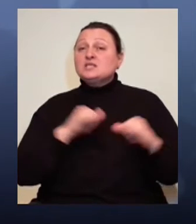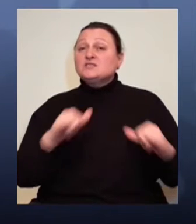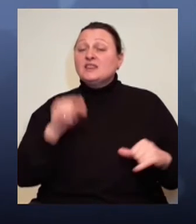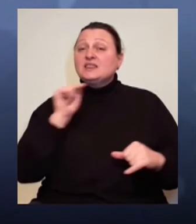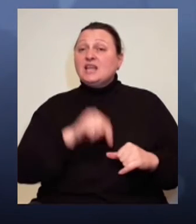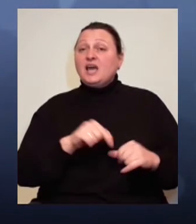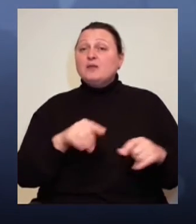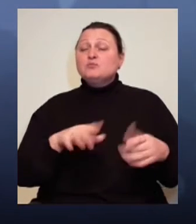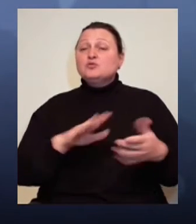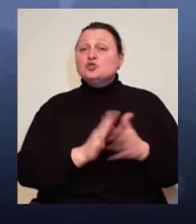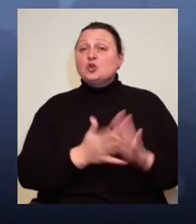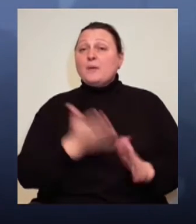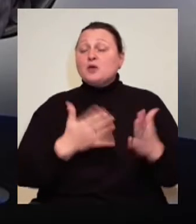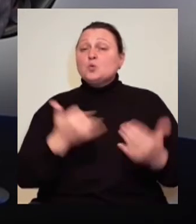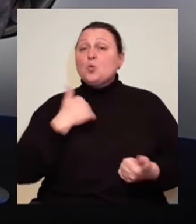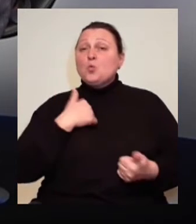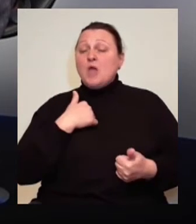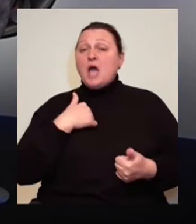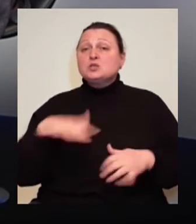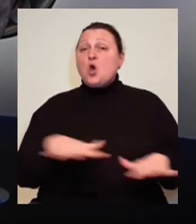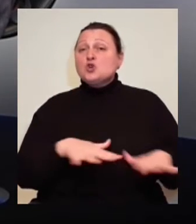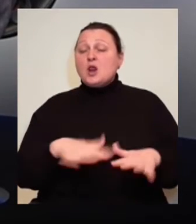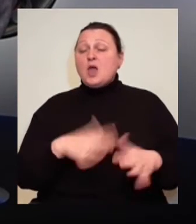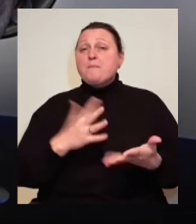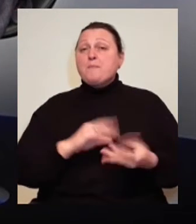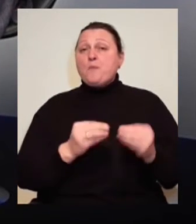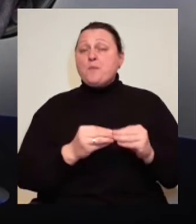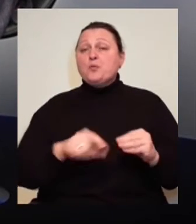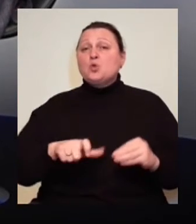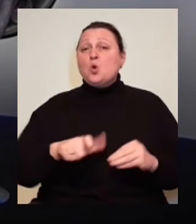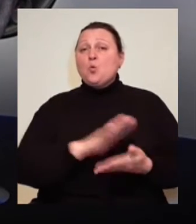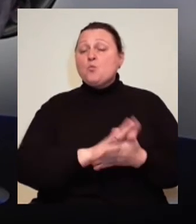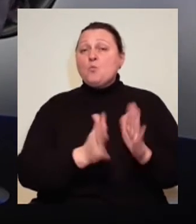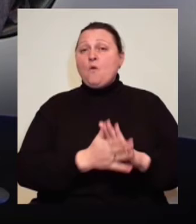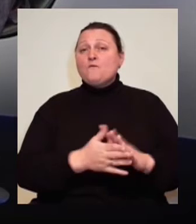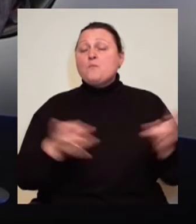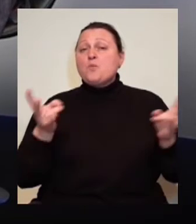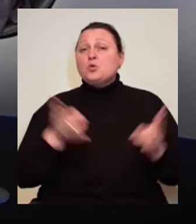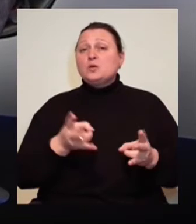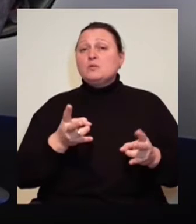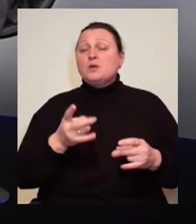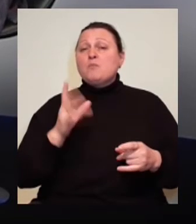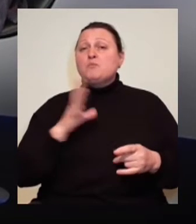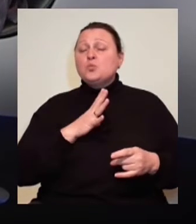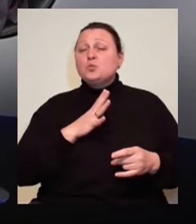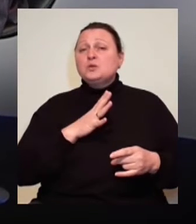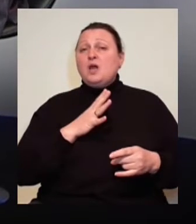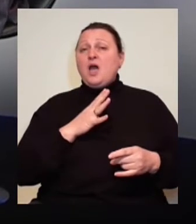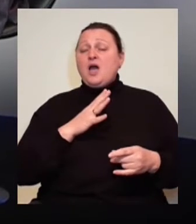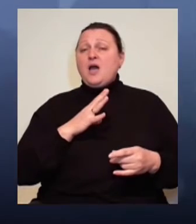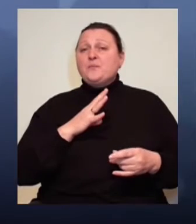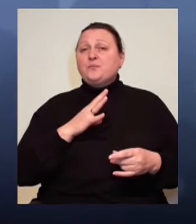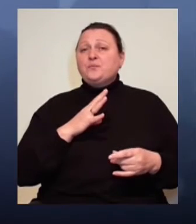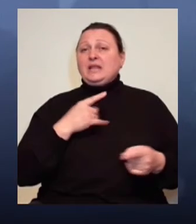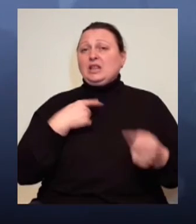що якщо у нас ожеледиться, якщо проблемні погодні умови, повинна бути альтернатива, повинен бути громадський